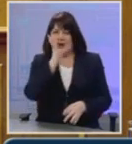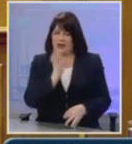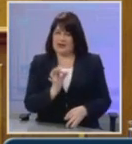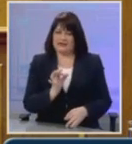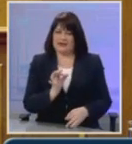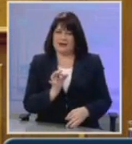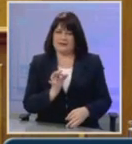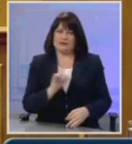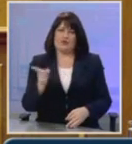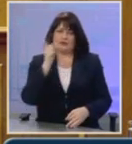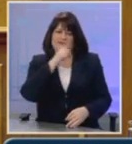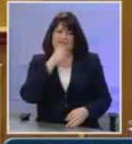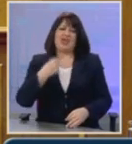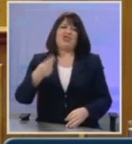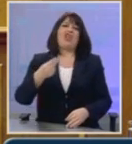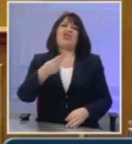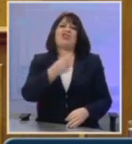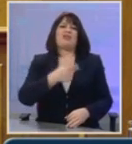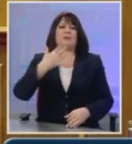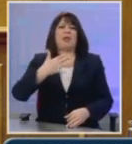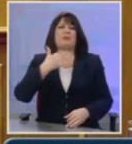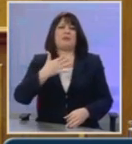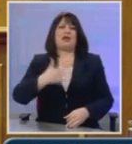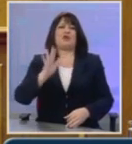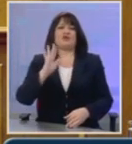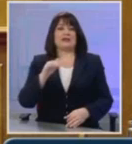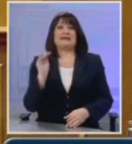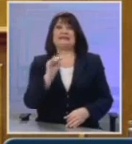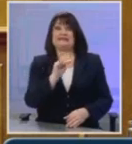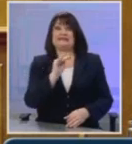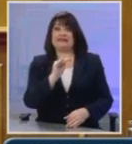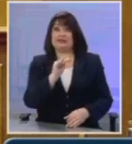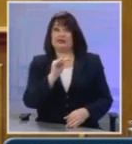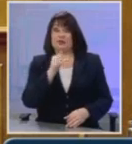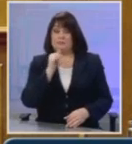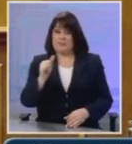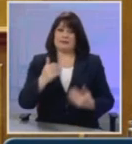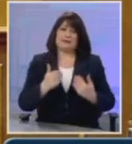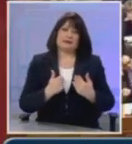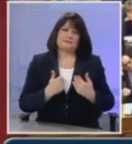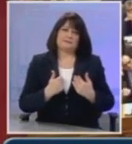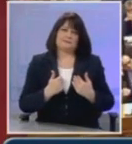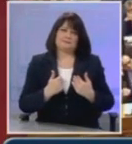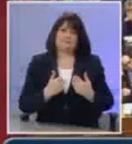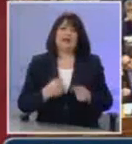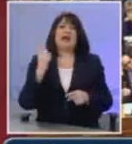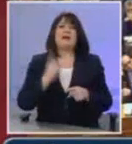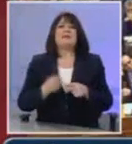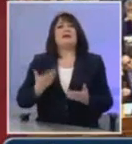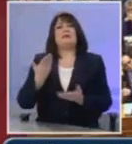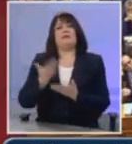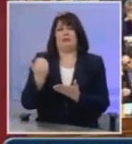αλήθεια και όχι με ψεύτικες υποσχέσεις και όχι με μεγάλα λόγια. Σας ζητώ να έχετε πάντα από μένα αυτήν την απλή